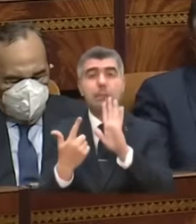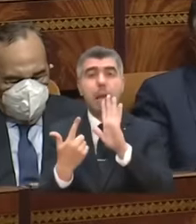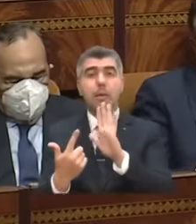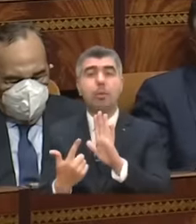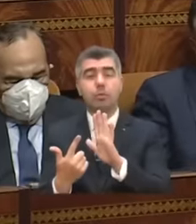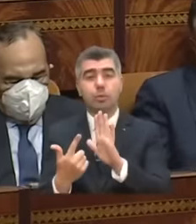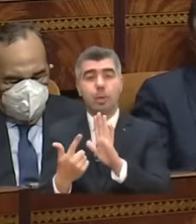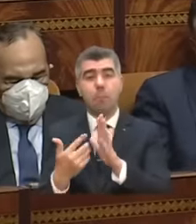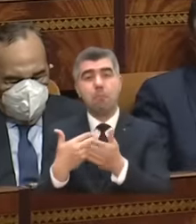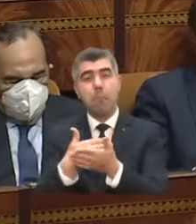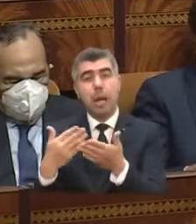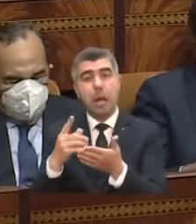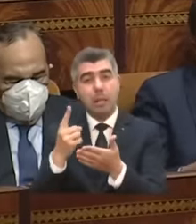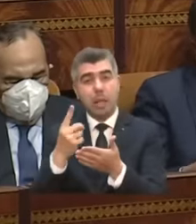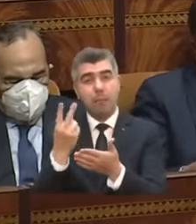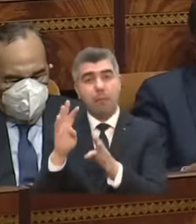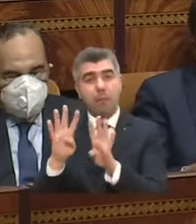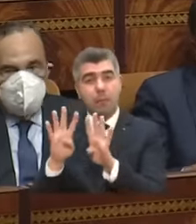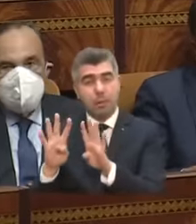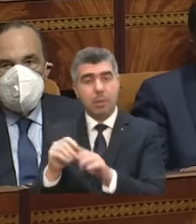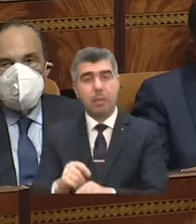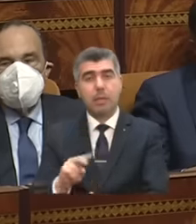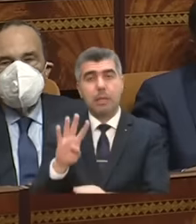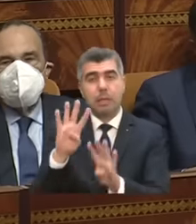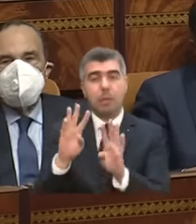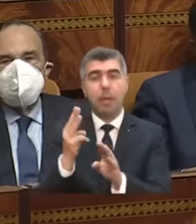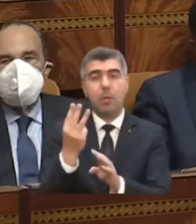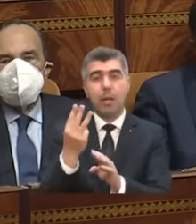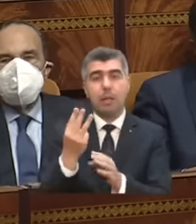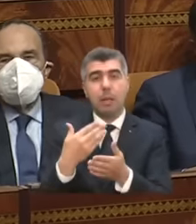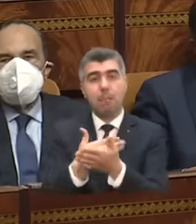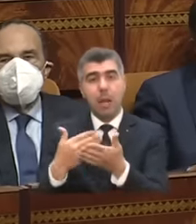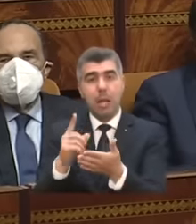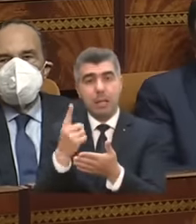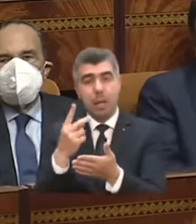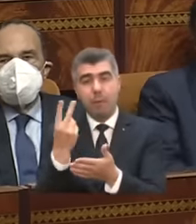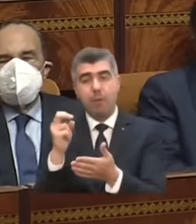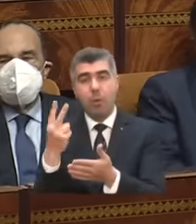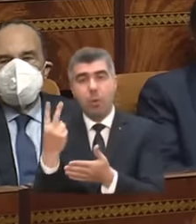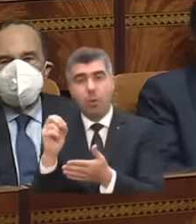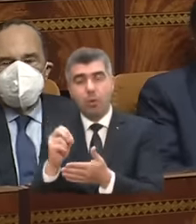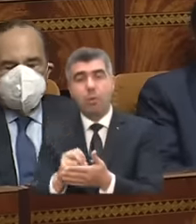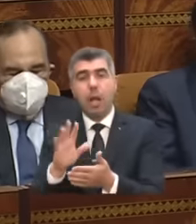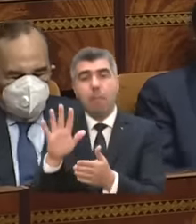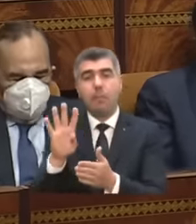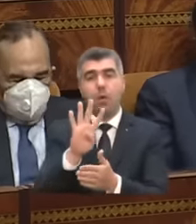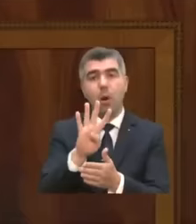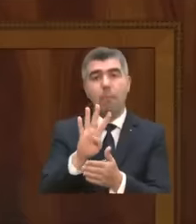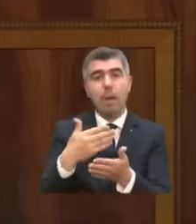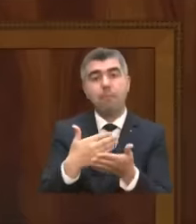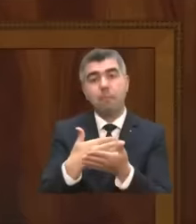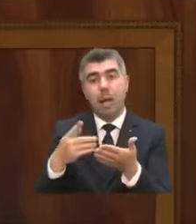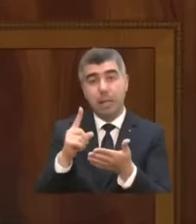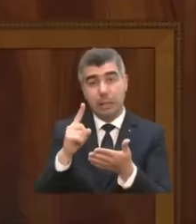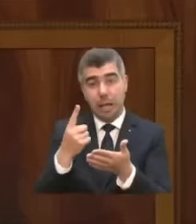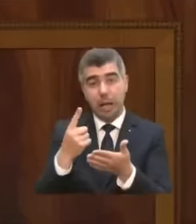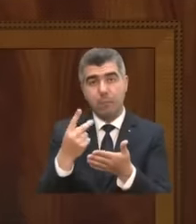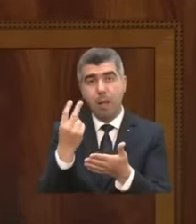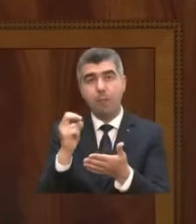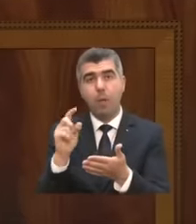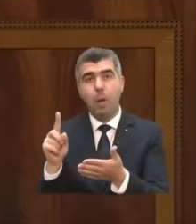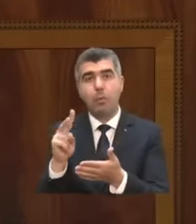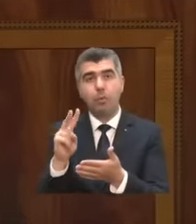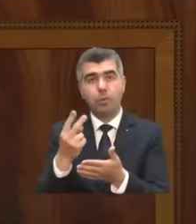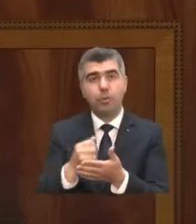مطلع 2018، 38 مليار درهم حتى نهايه 2020، 45 مليار درهم حتى نهايه